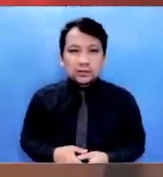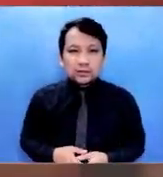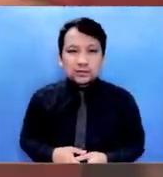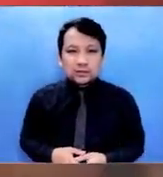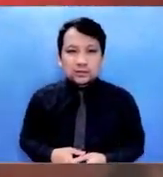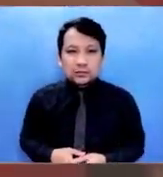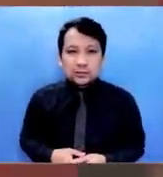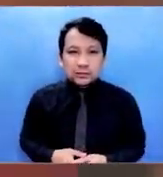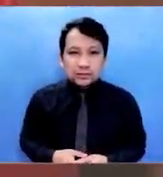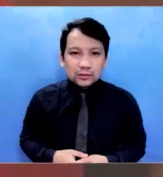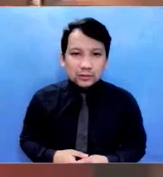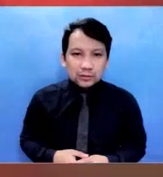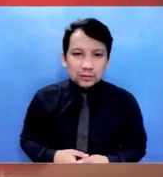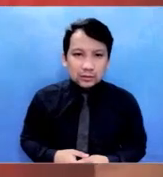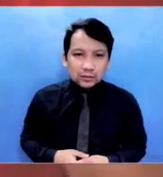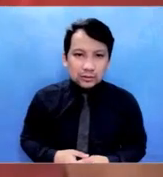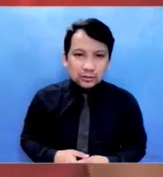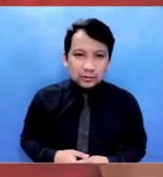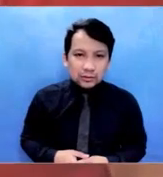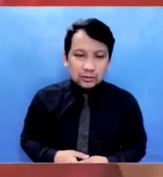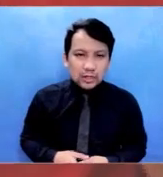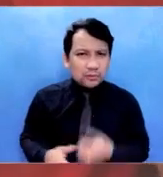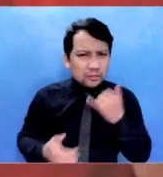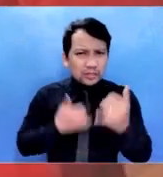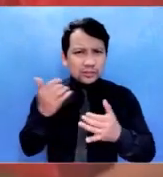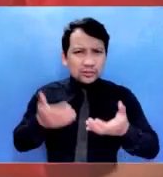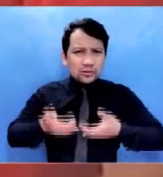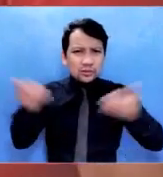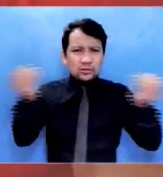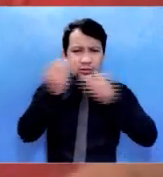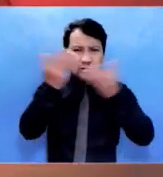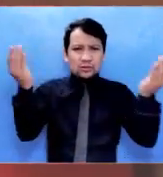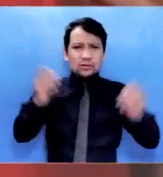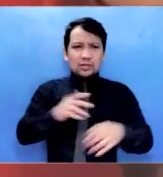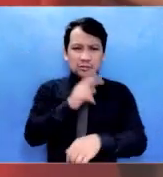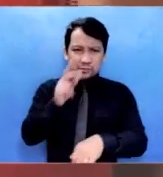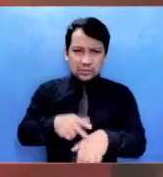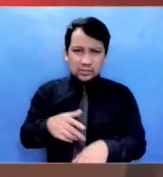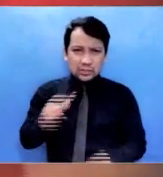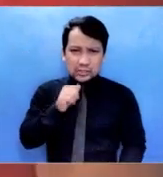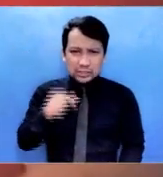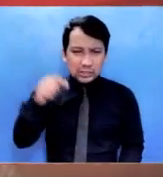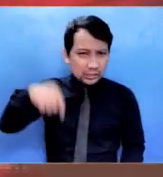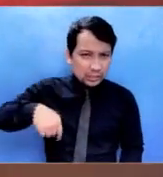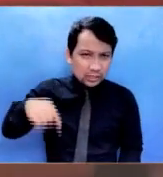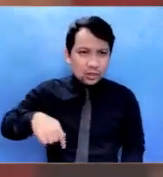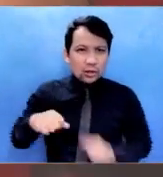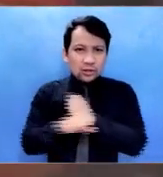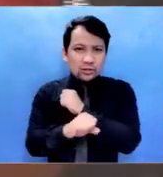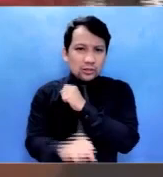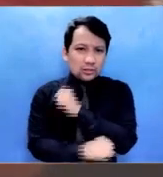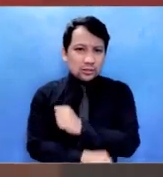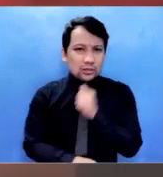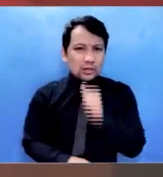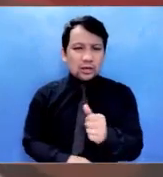Tama yan, isigaw ninyo ng mabuti para marinig ng buong Pilipinas dito sa Eastern Samar.